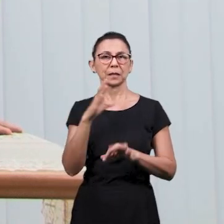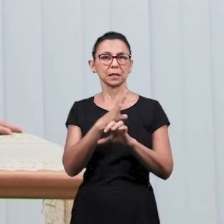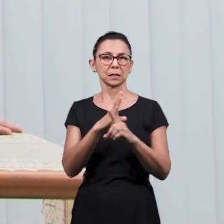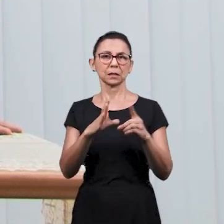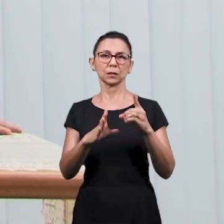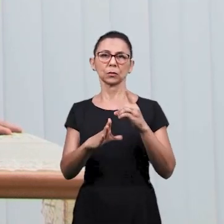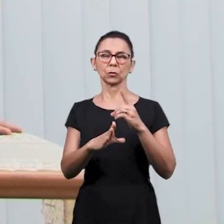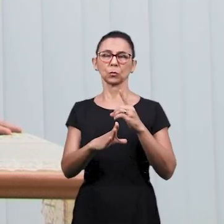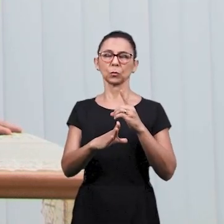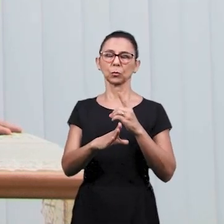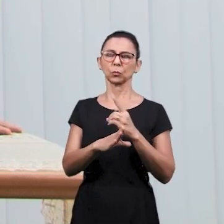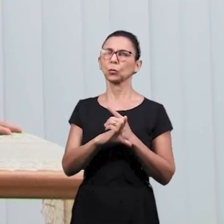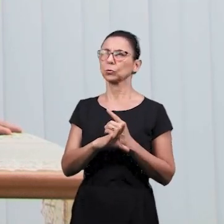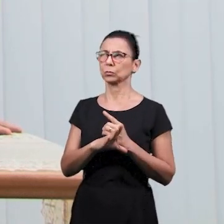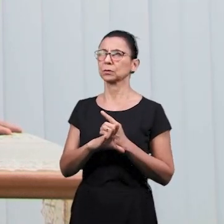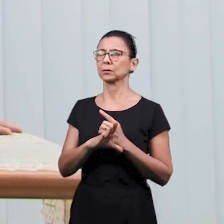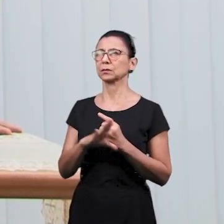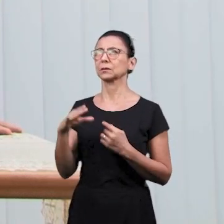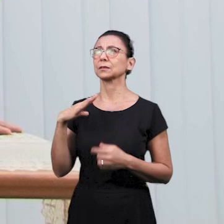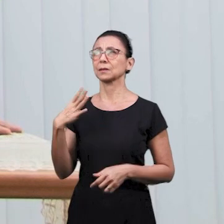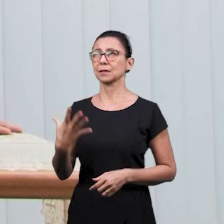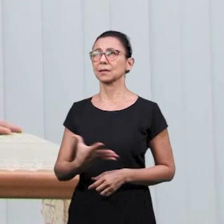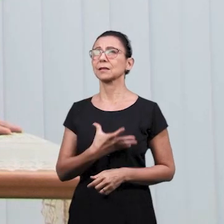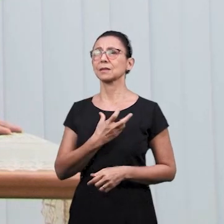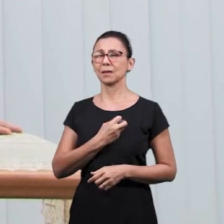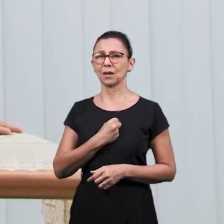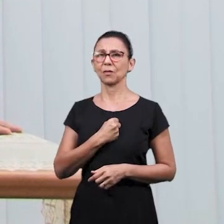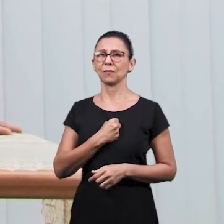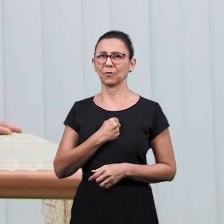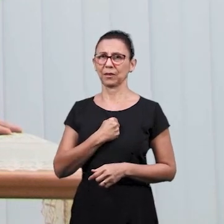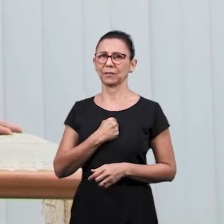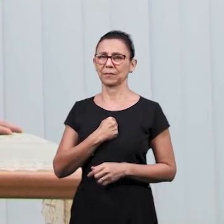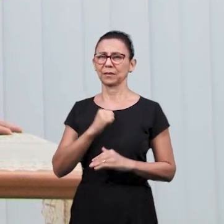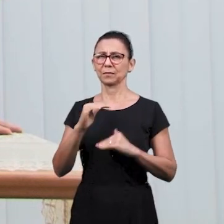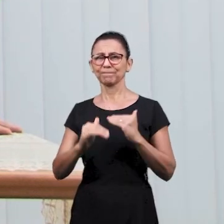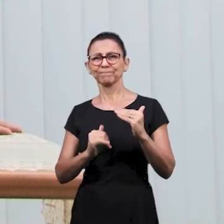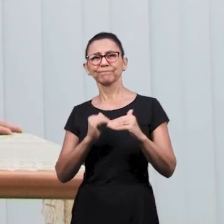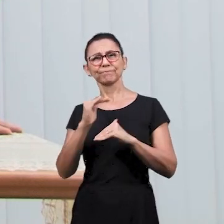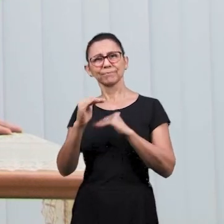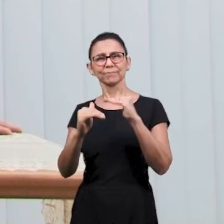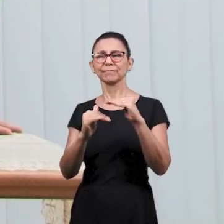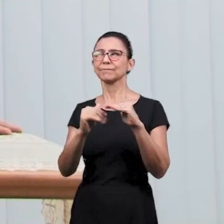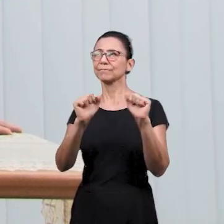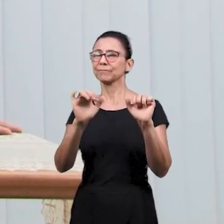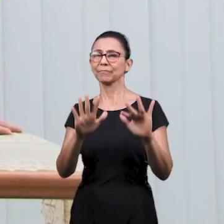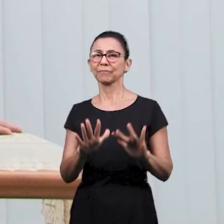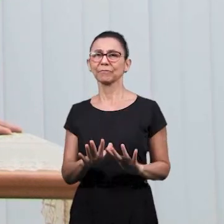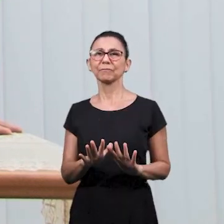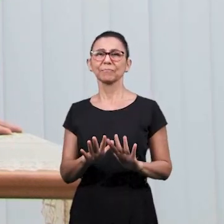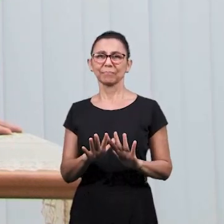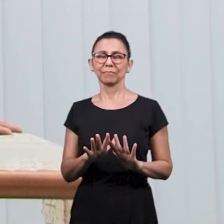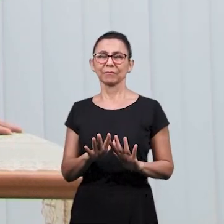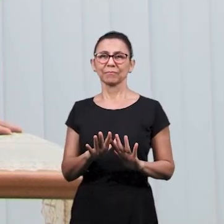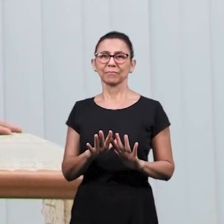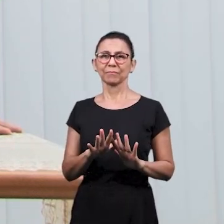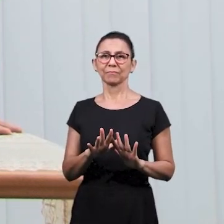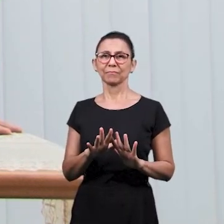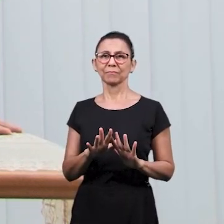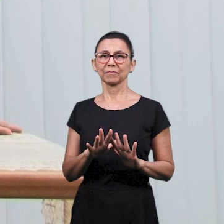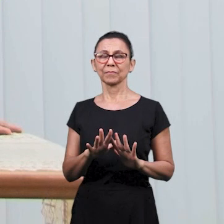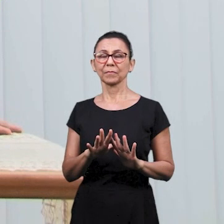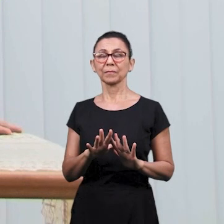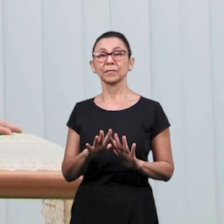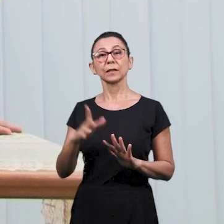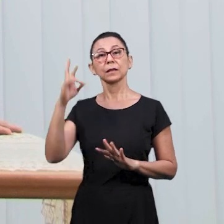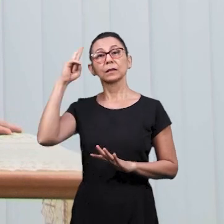служение впервые. Дай им переживание спасения и жить в этом спасении,